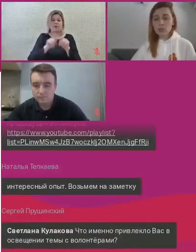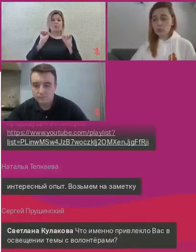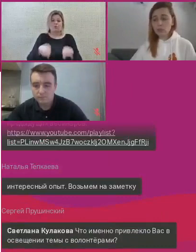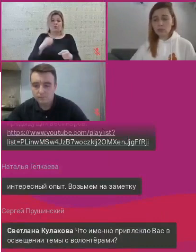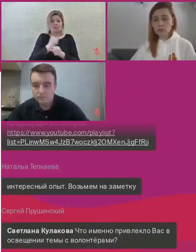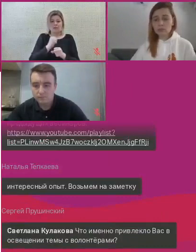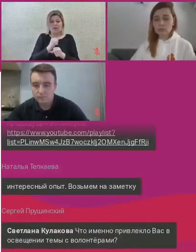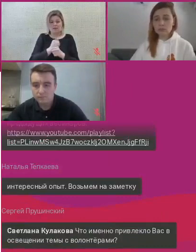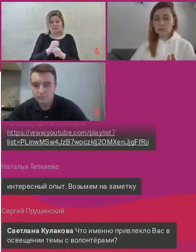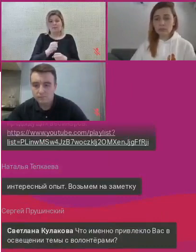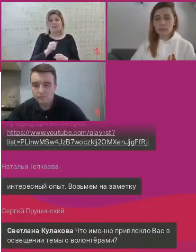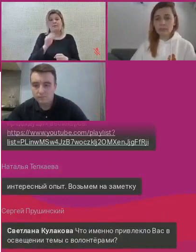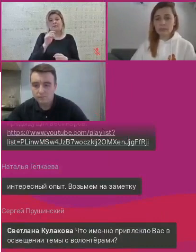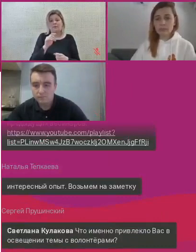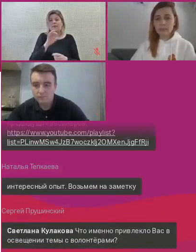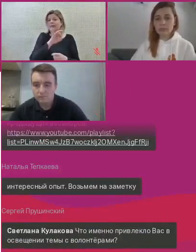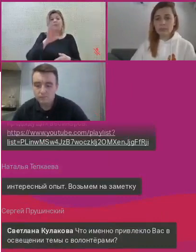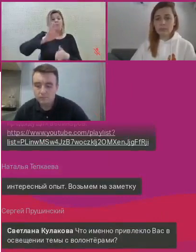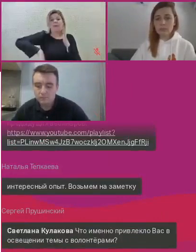сделать. Мы без шаблона.